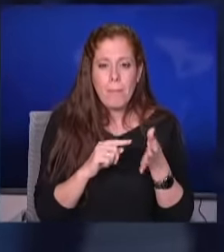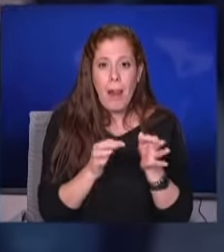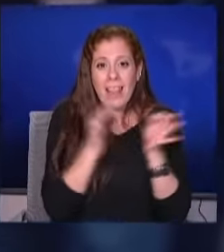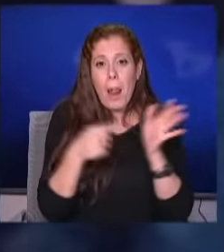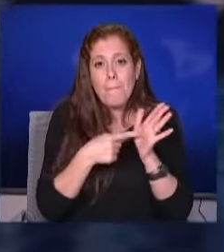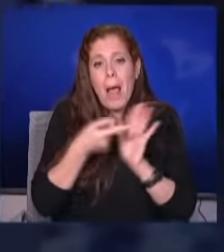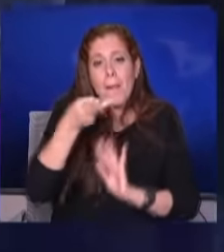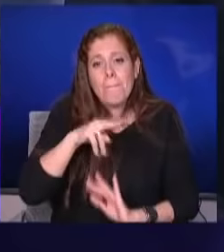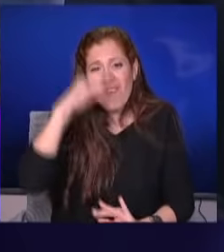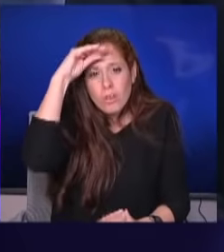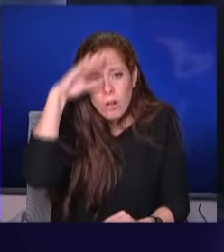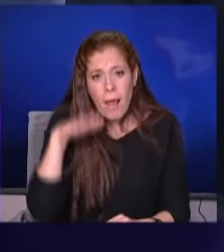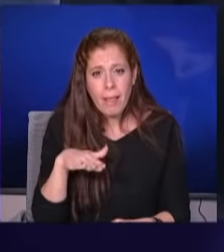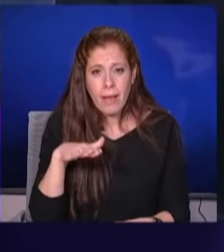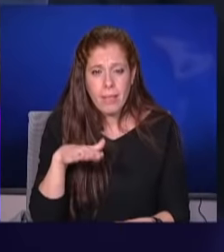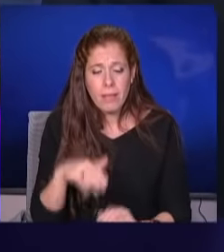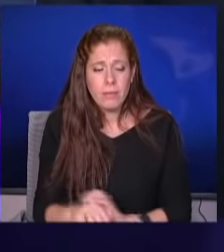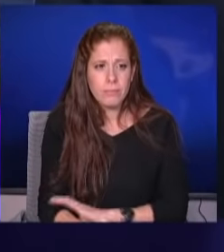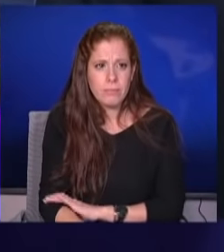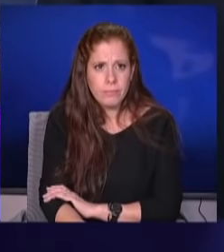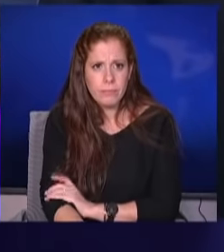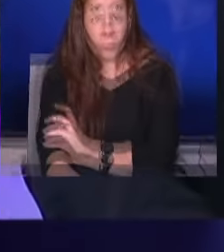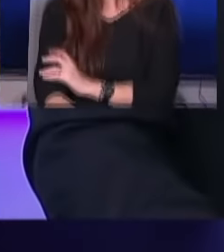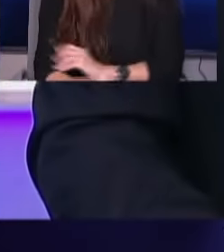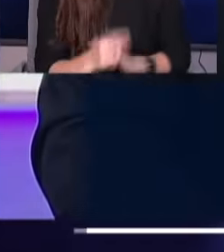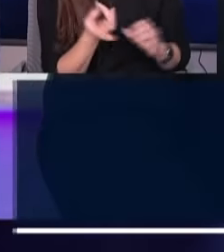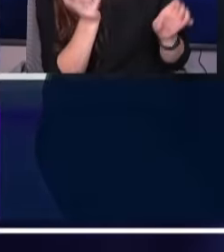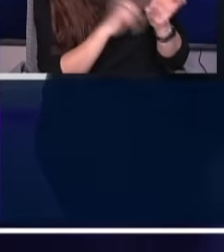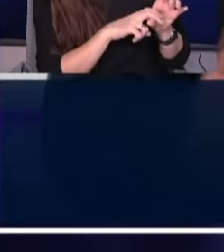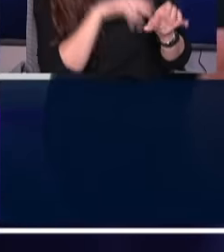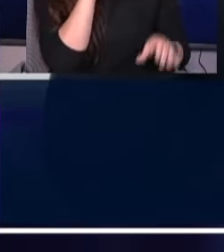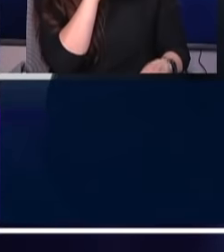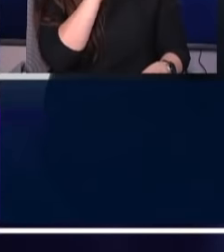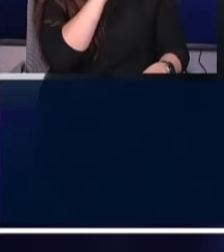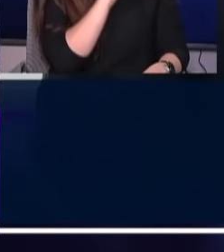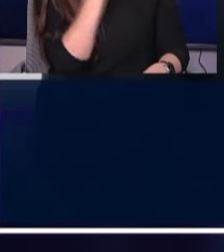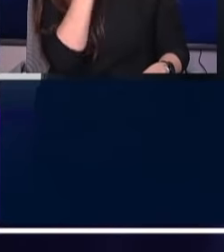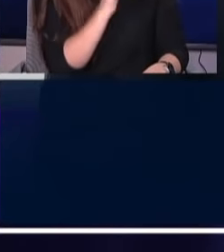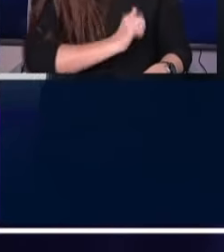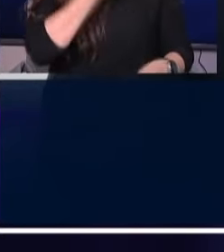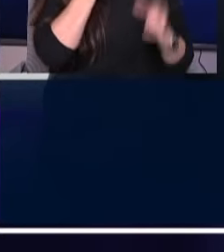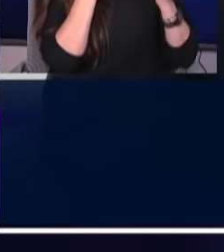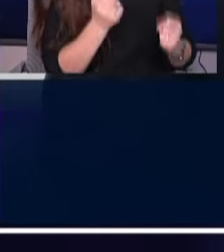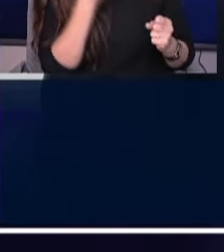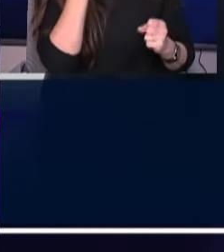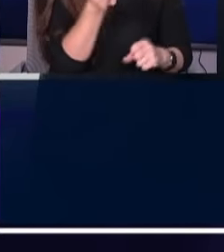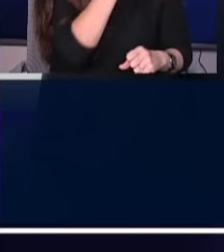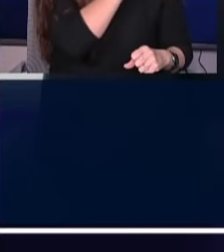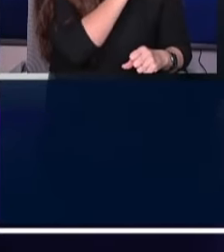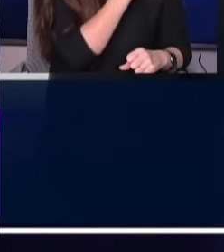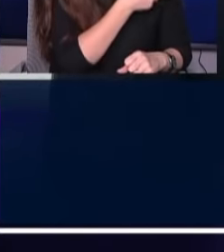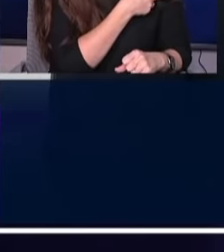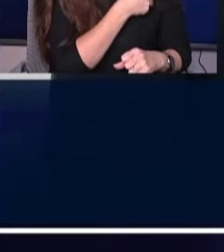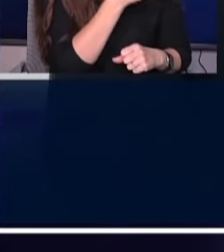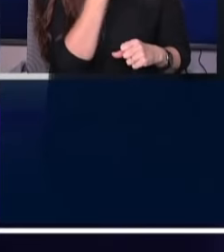קטן. חן מיר קדמנו מצטרף אלינו מברל מקסור. חן, ראינו את שר ביטחון, ראינו את המפכ"ל, ועושה